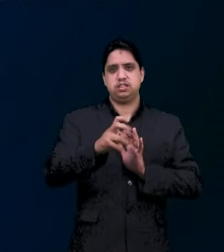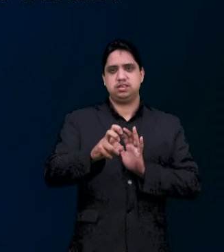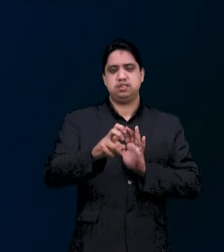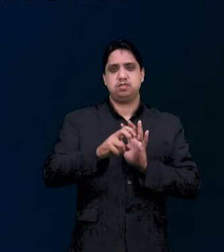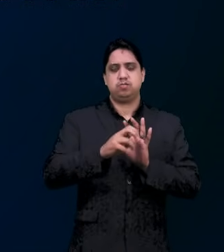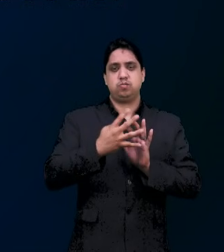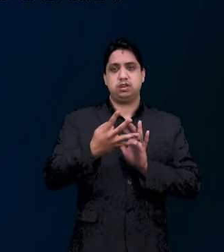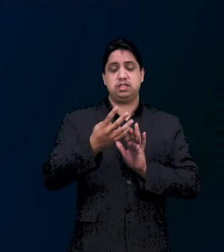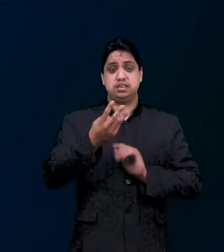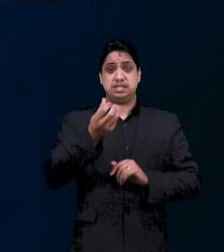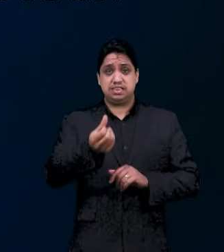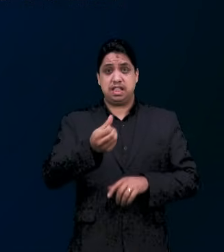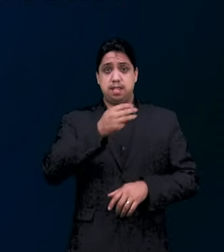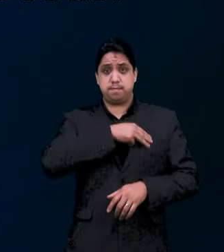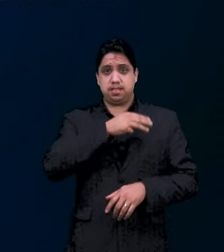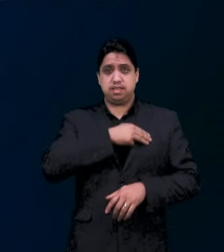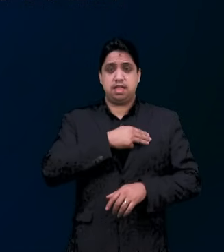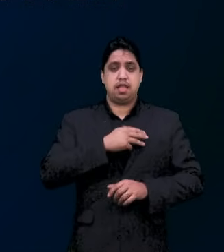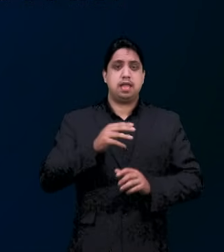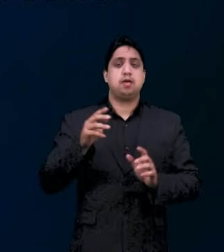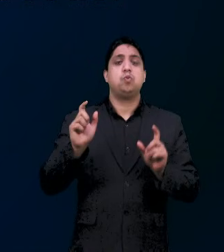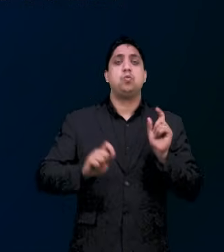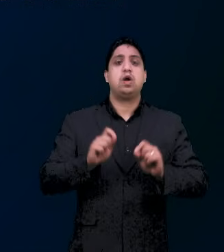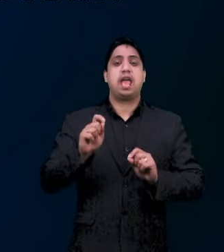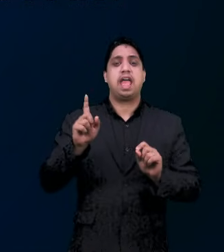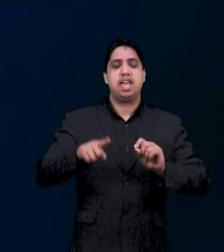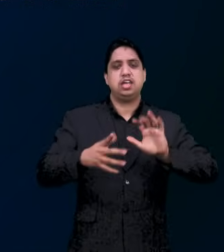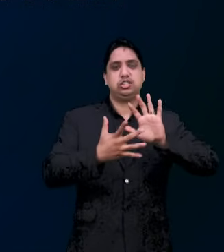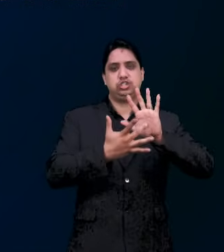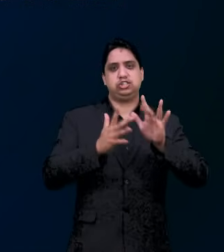13, verset 46?